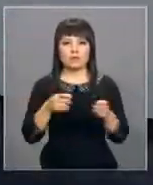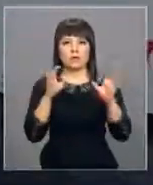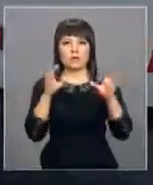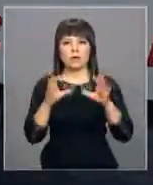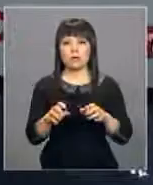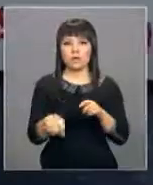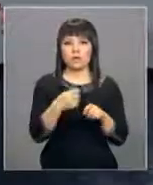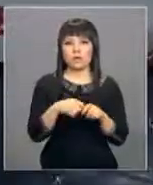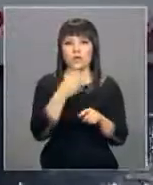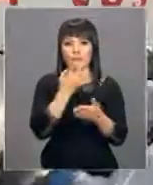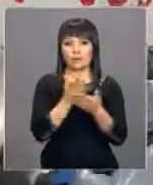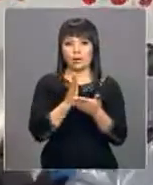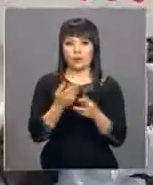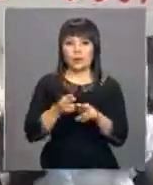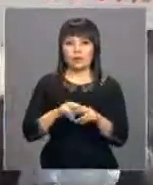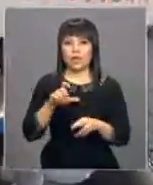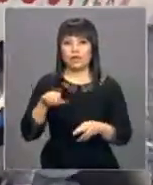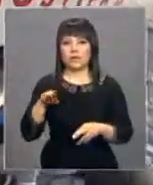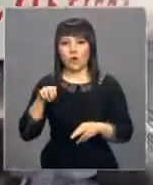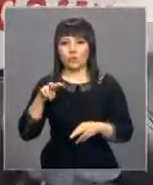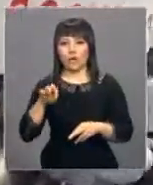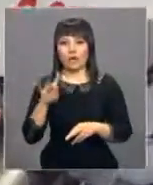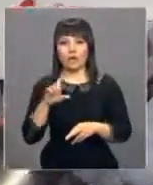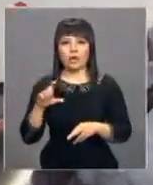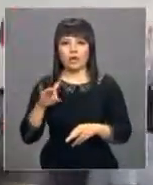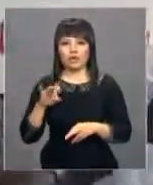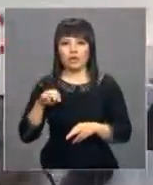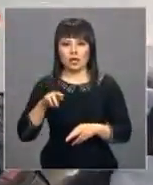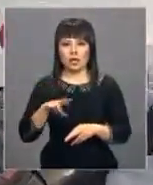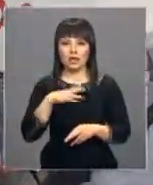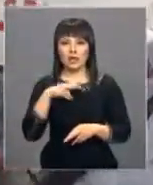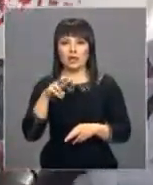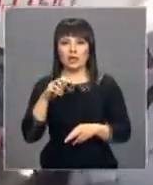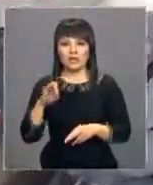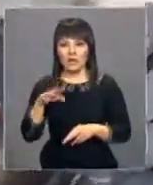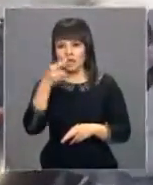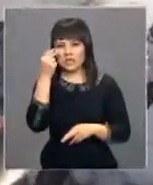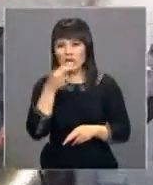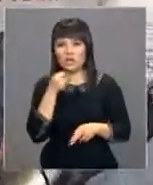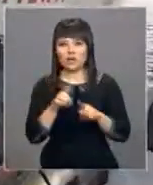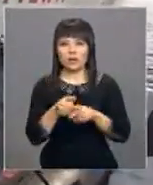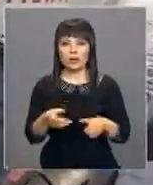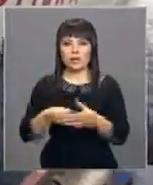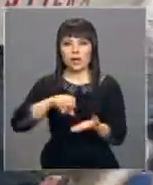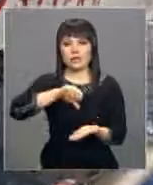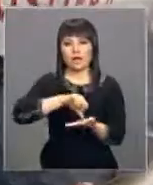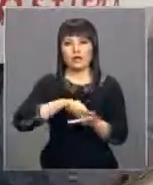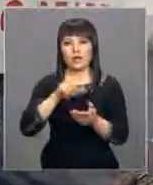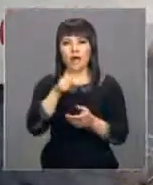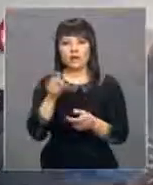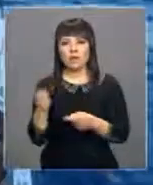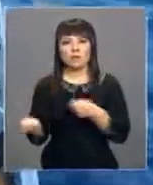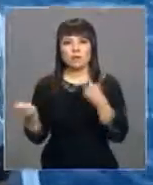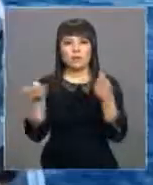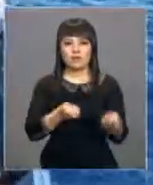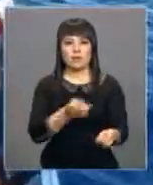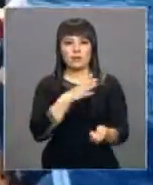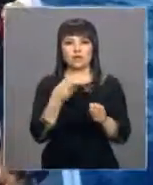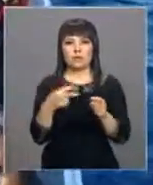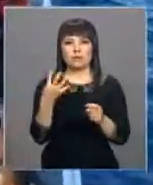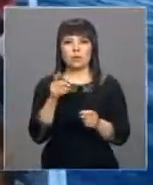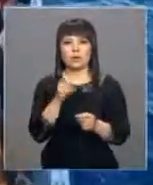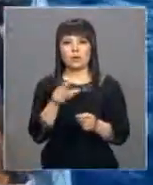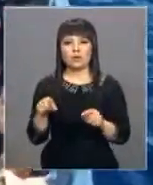отыр. Сонымен қатар Эфиопия мен Эритриядан Ливия мен Италия жолдары арқылы адам тасымалдады деген күдікпен 24 адам